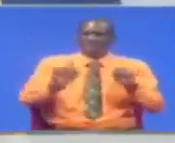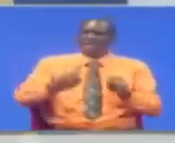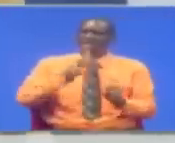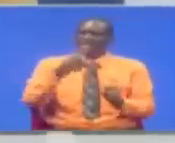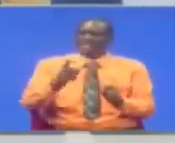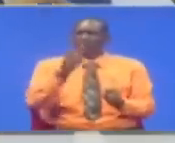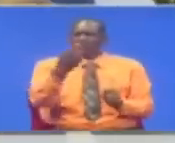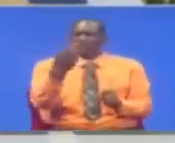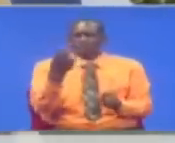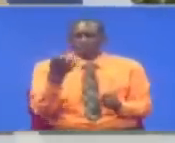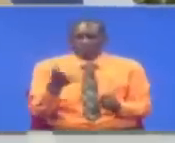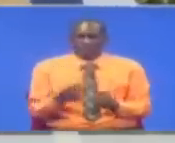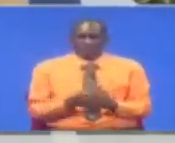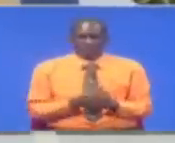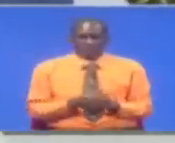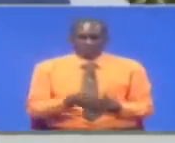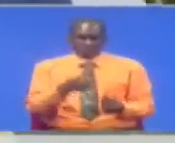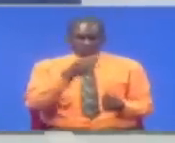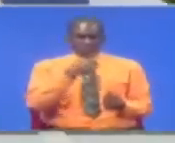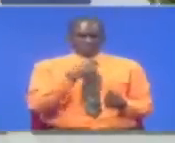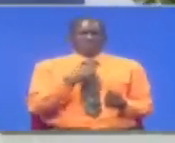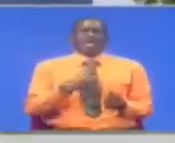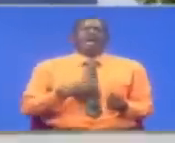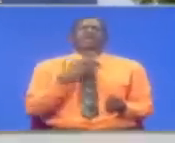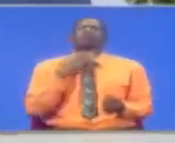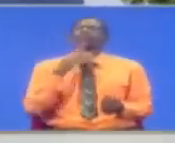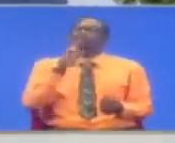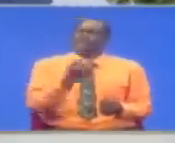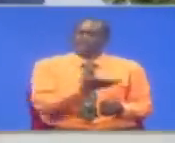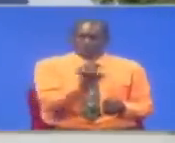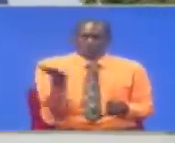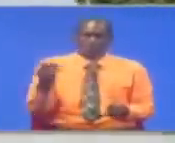mbili mimi nataka niwaambie